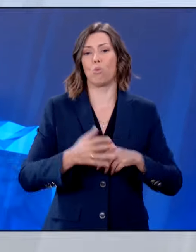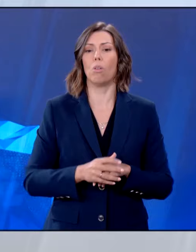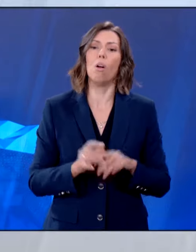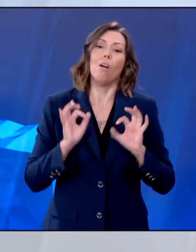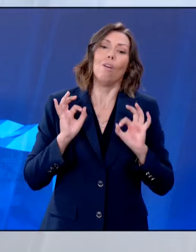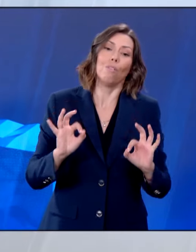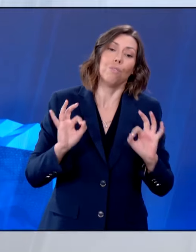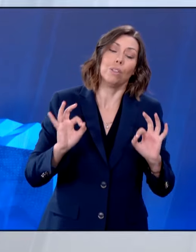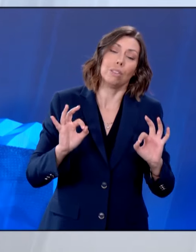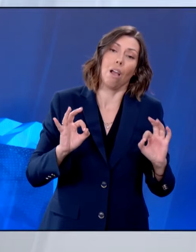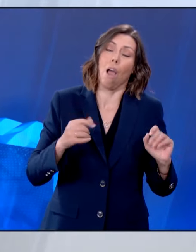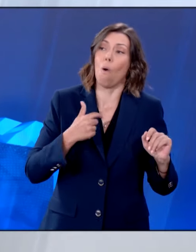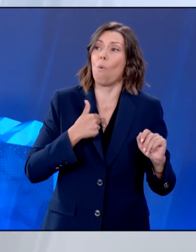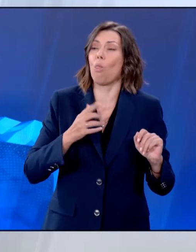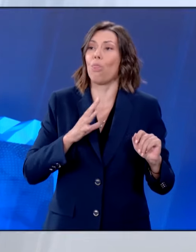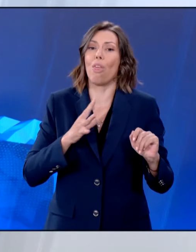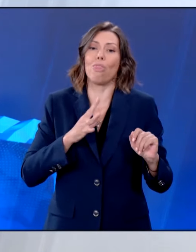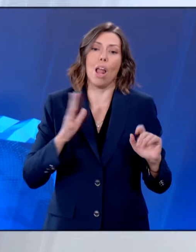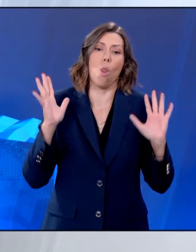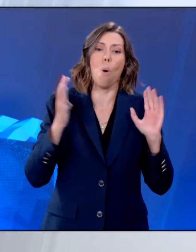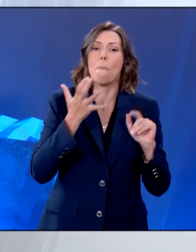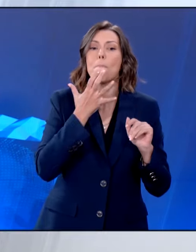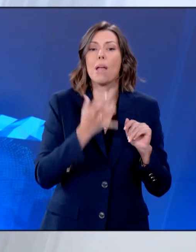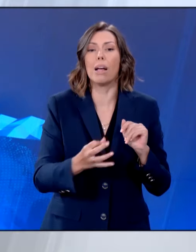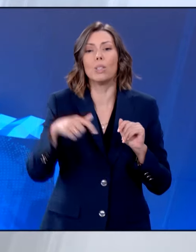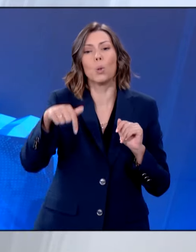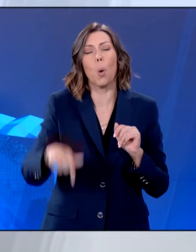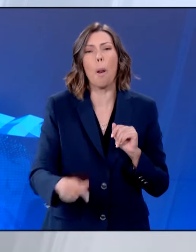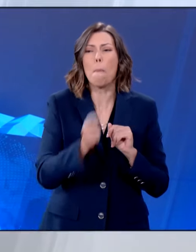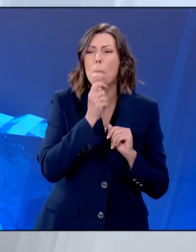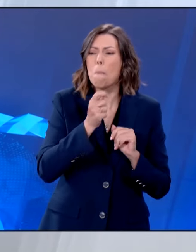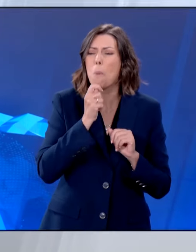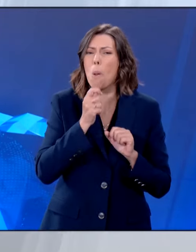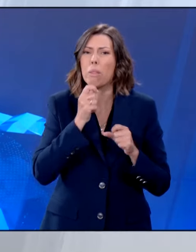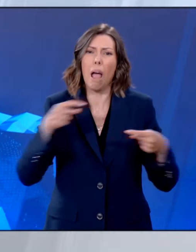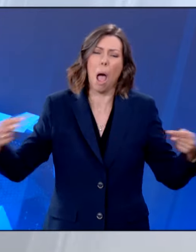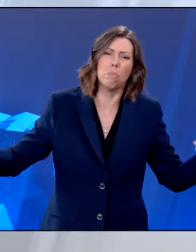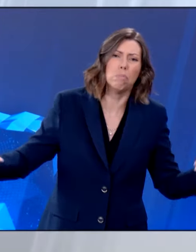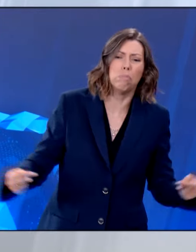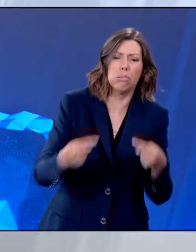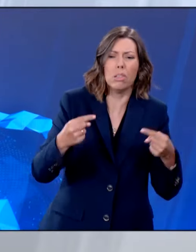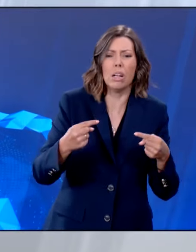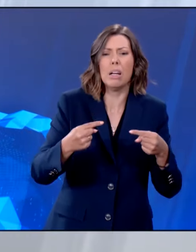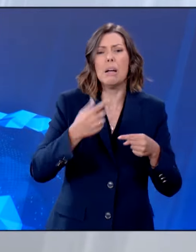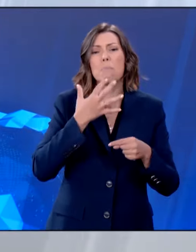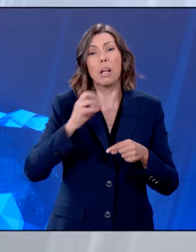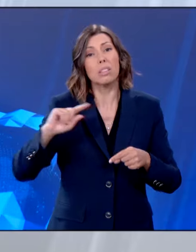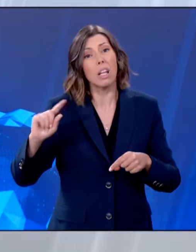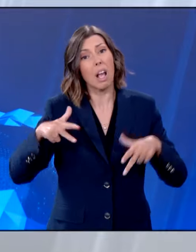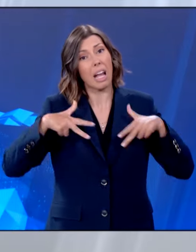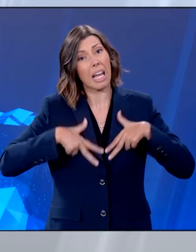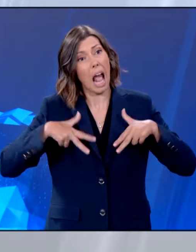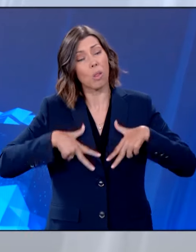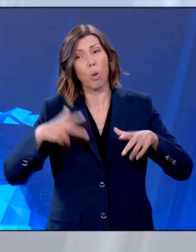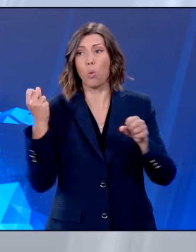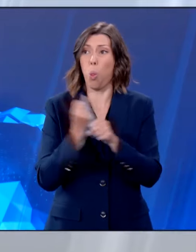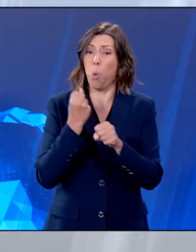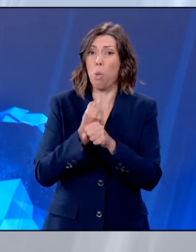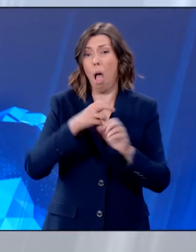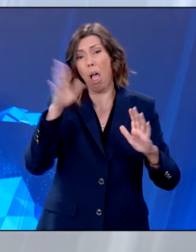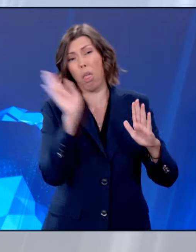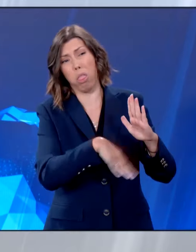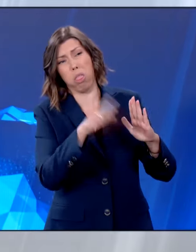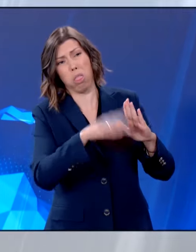στα πλαίσια μιας πολιτικής αντιπαράθεσης να απαξιωθεί όλη η δουλειά του κρατικού οργανισμού. Οι